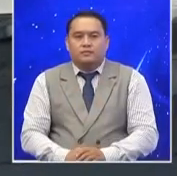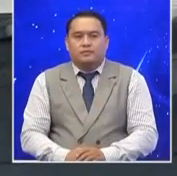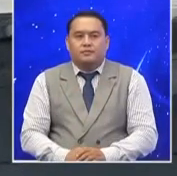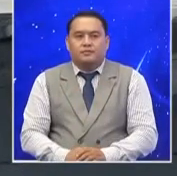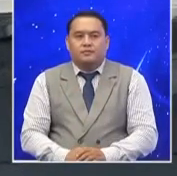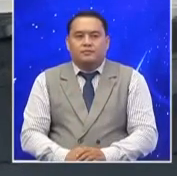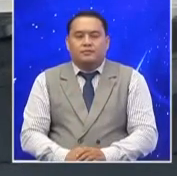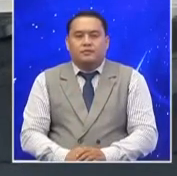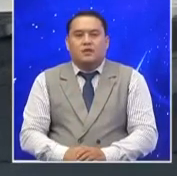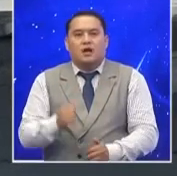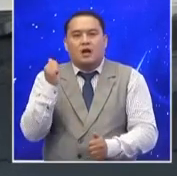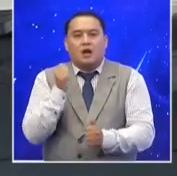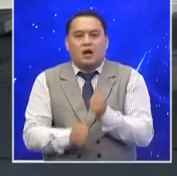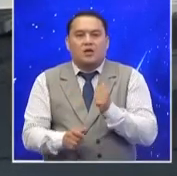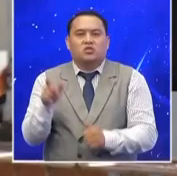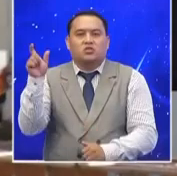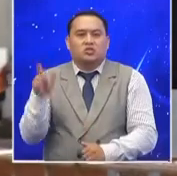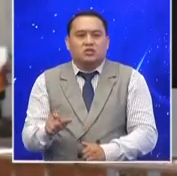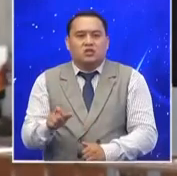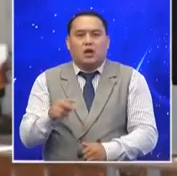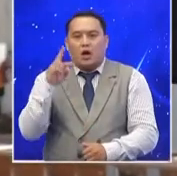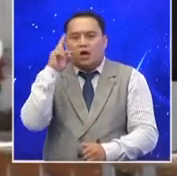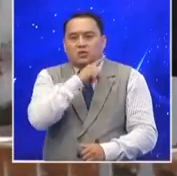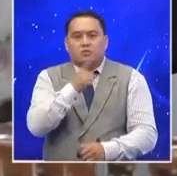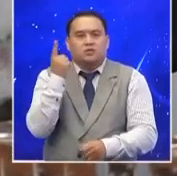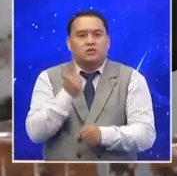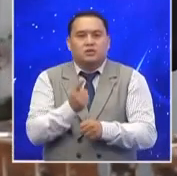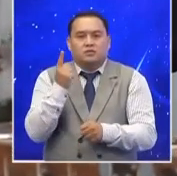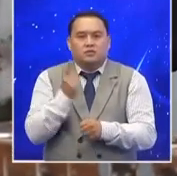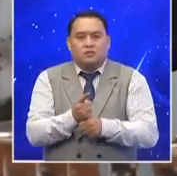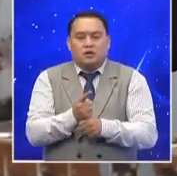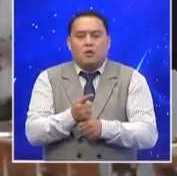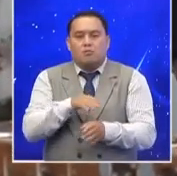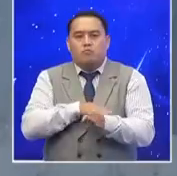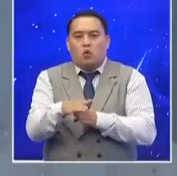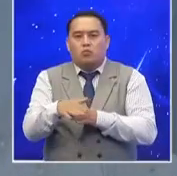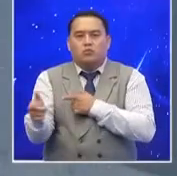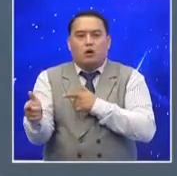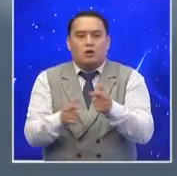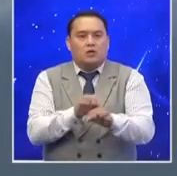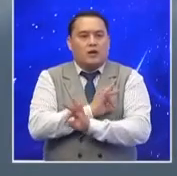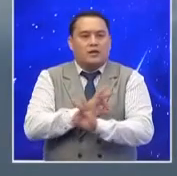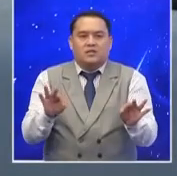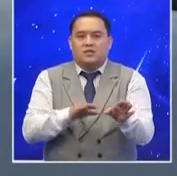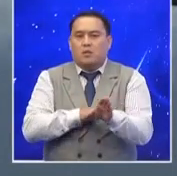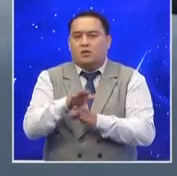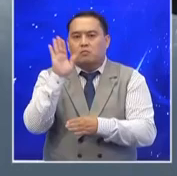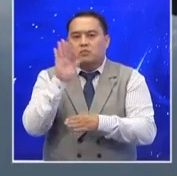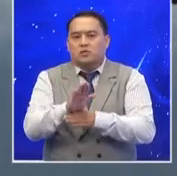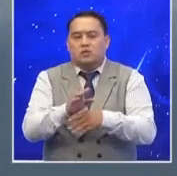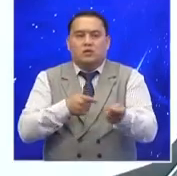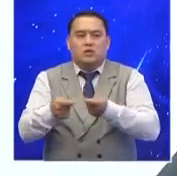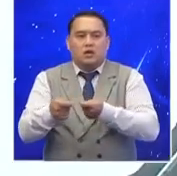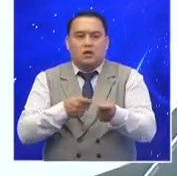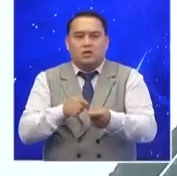Каждый, от пилота до связиста, не имеет права на ошибку. Защитники сумели показать полную готовность безупречно исполнять приказы командования